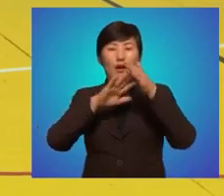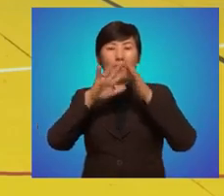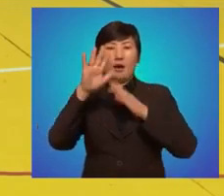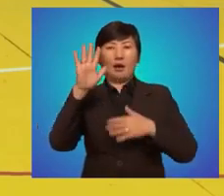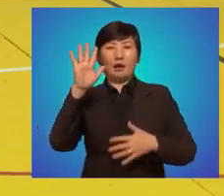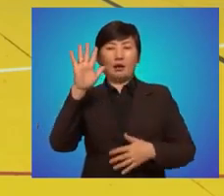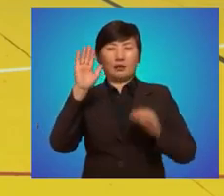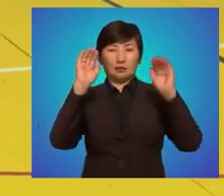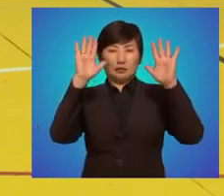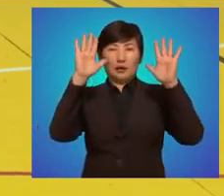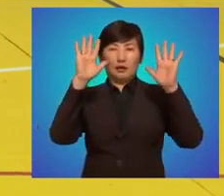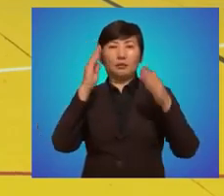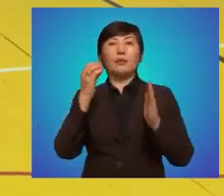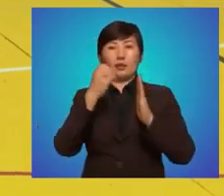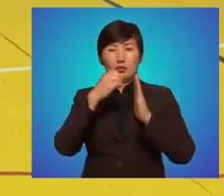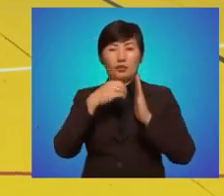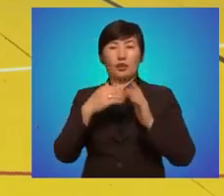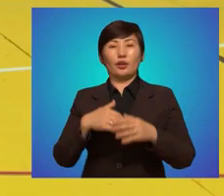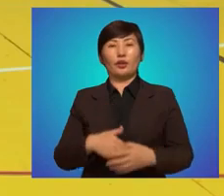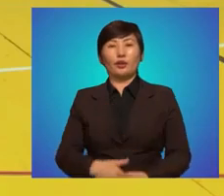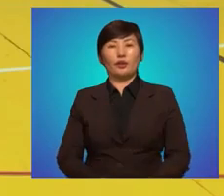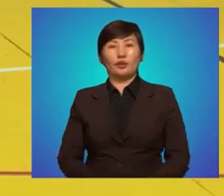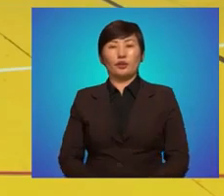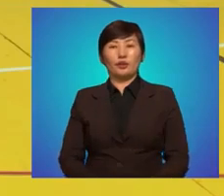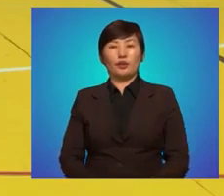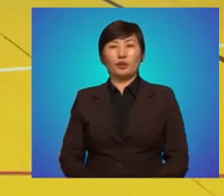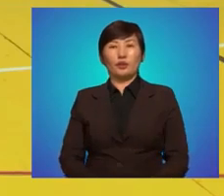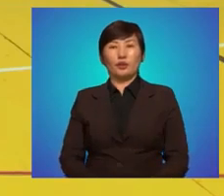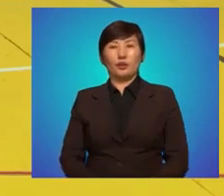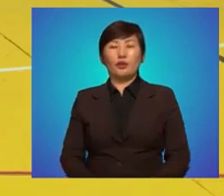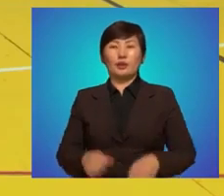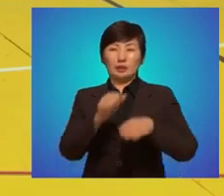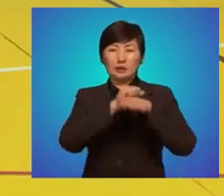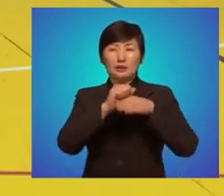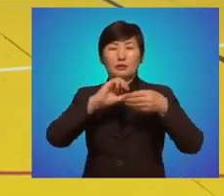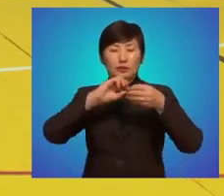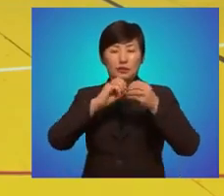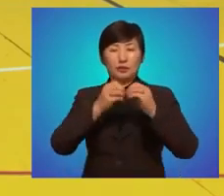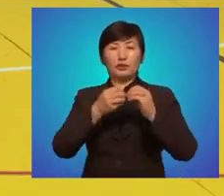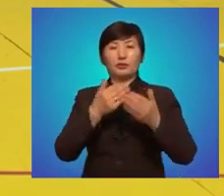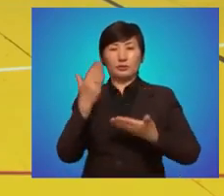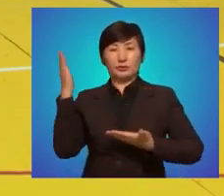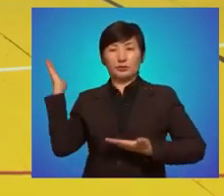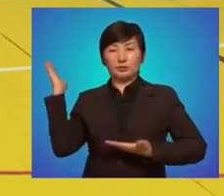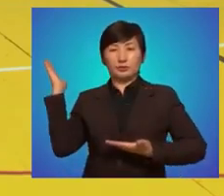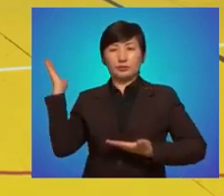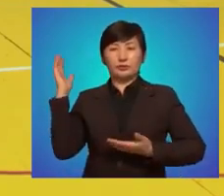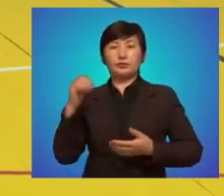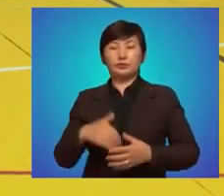салсан байлтай байна. За энэ хүү дасгалыг бүгдээрээ 5 удаа хийж гүйцэтгэе. Суултаас 1